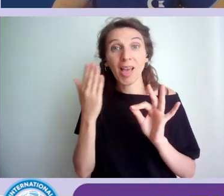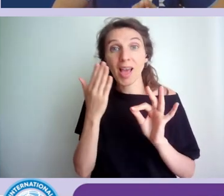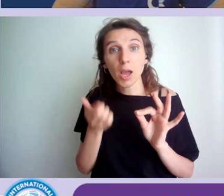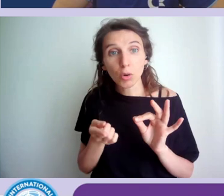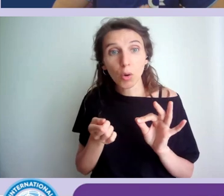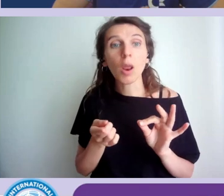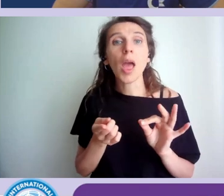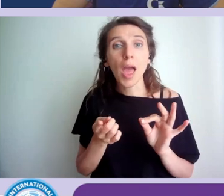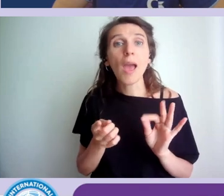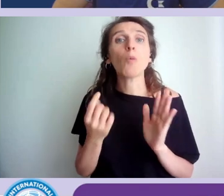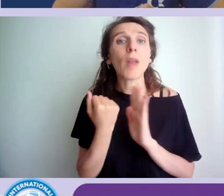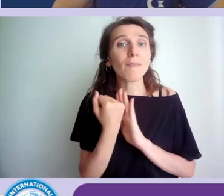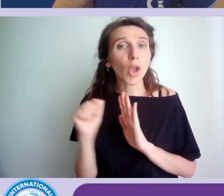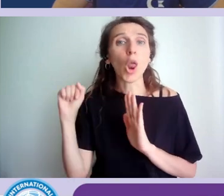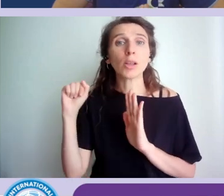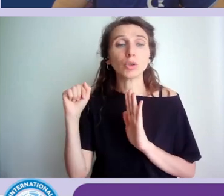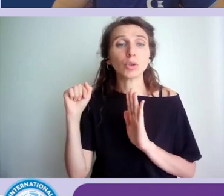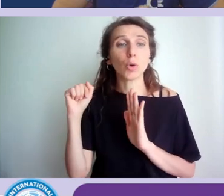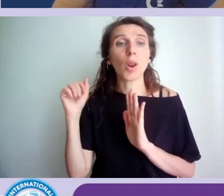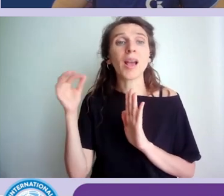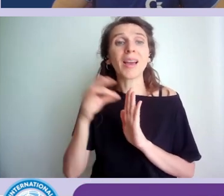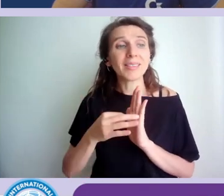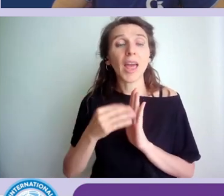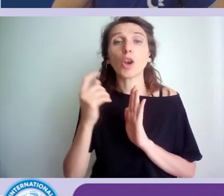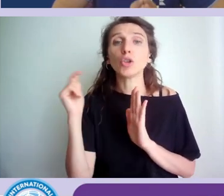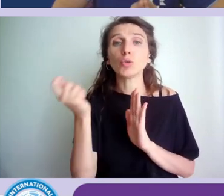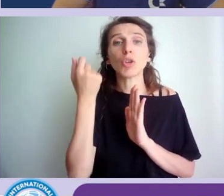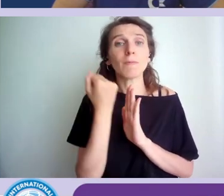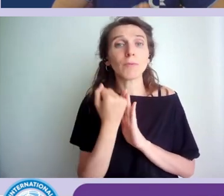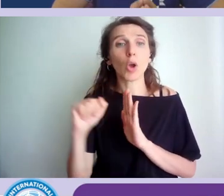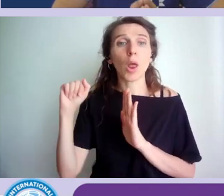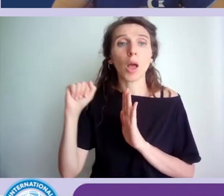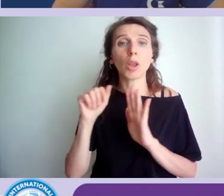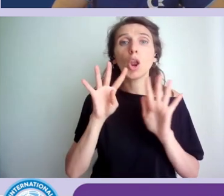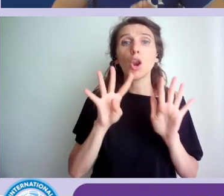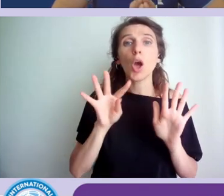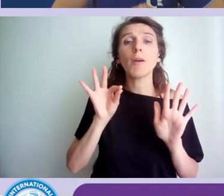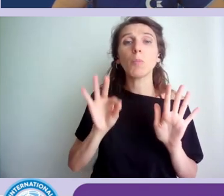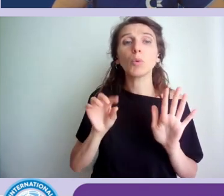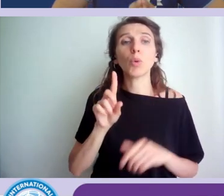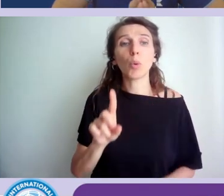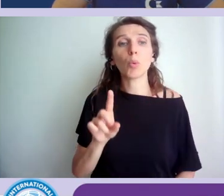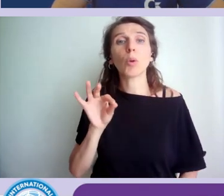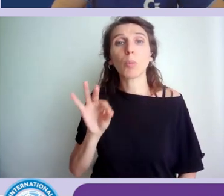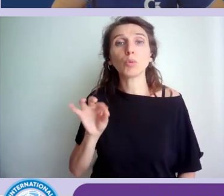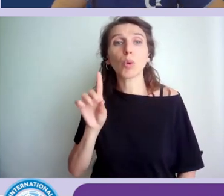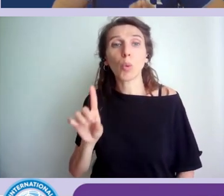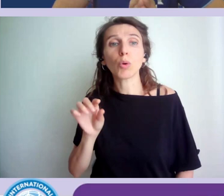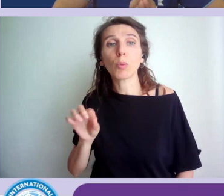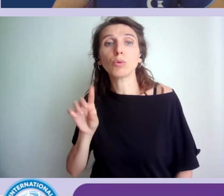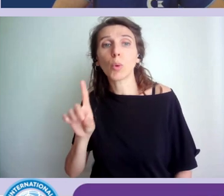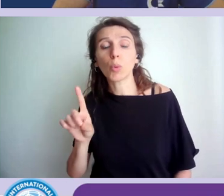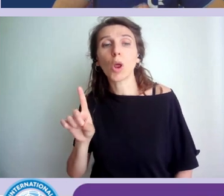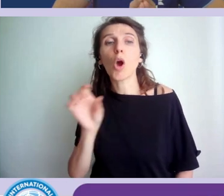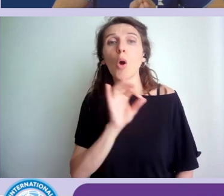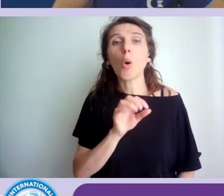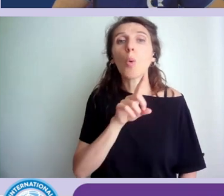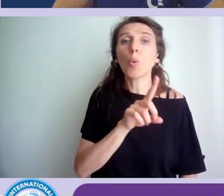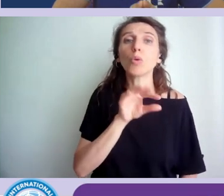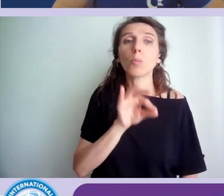decorativa è una violazione È un criterio di successo violato il 9.1 1.1 oppure l'